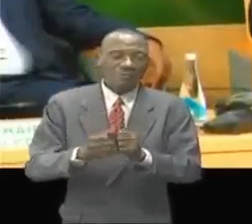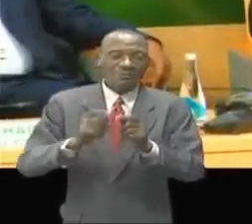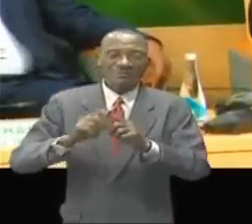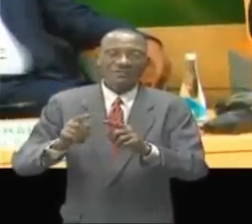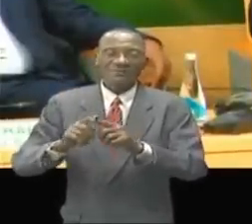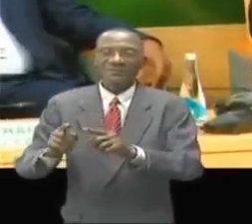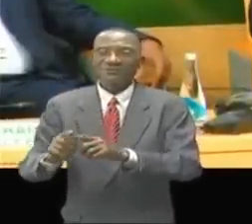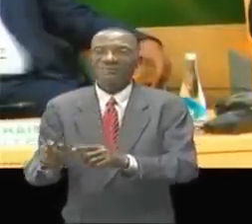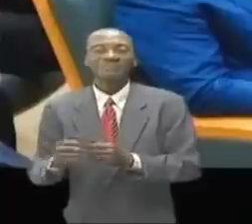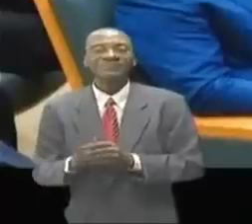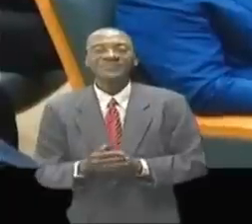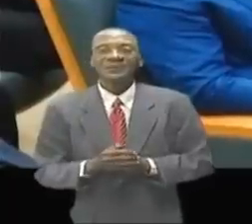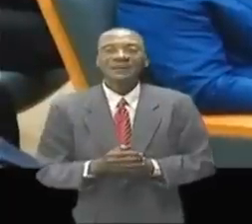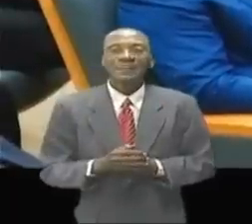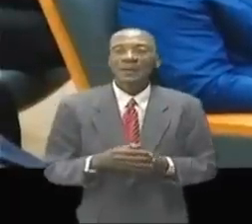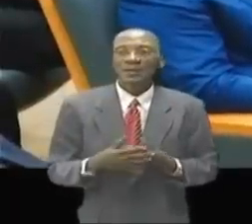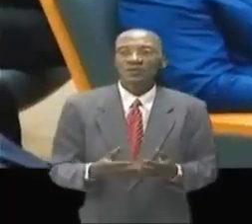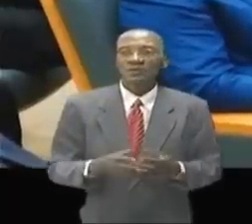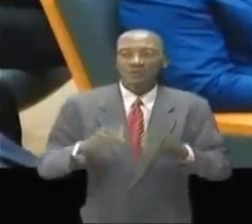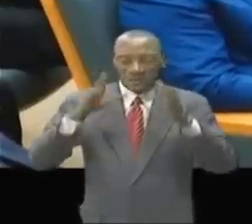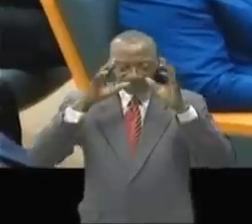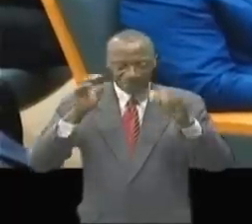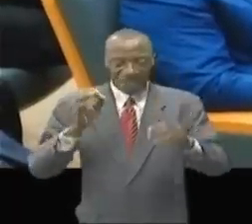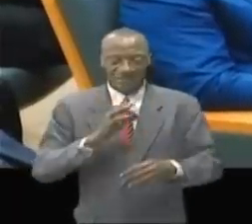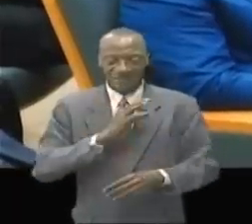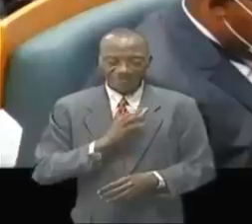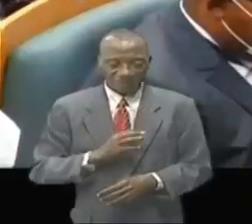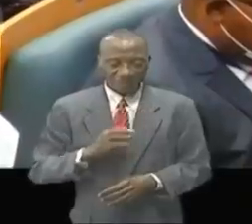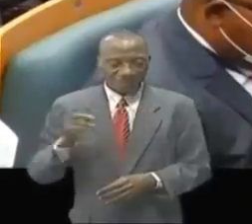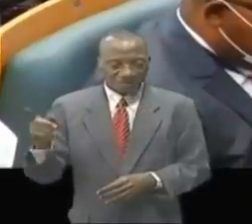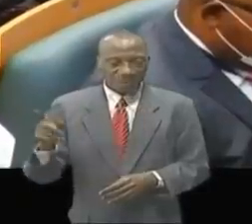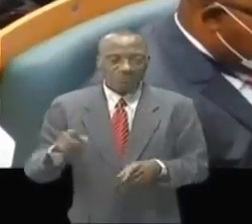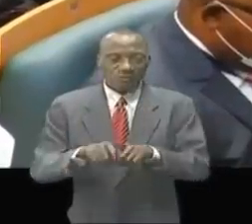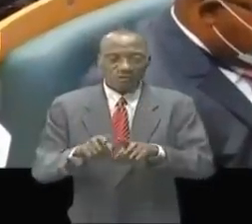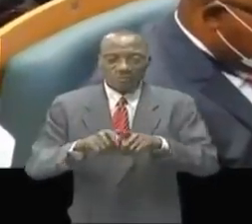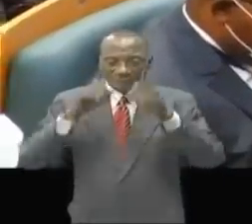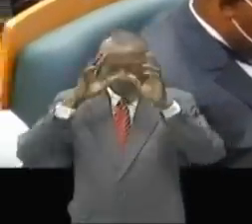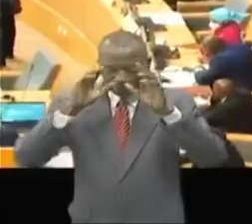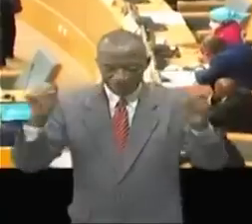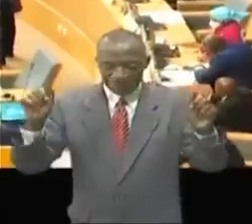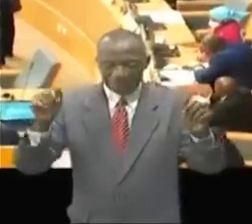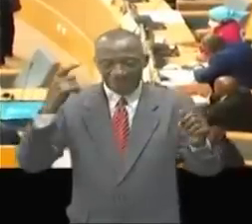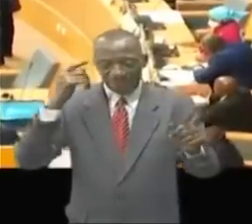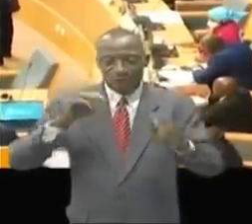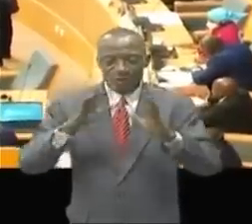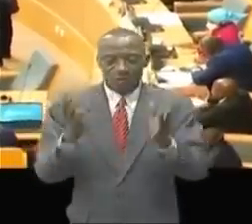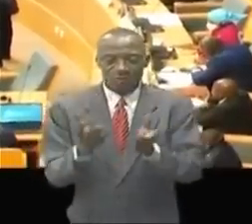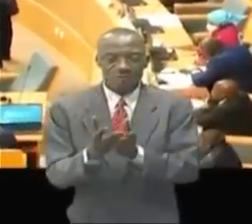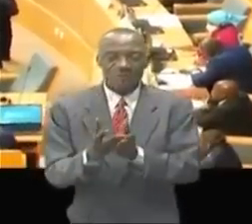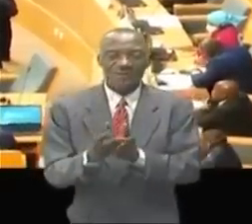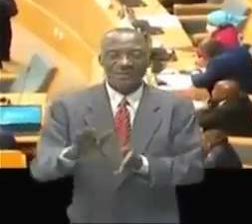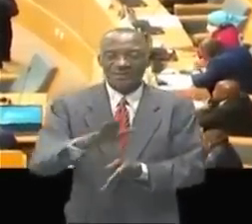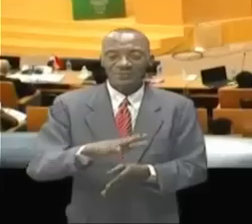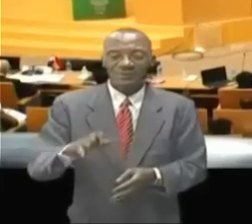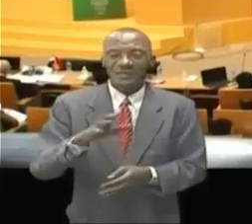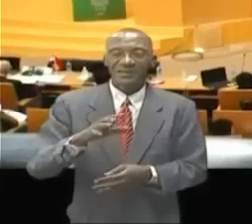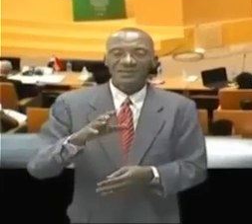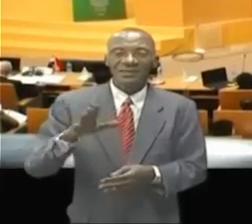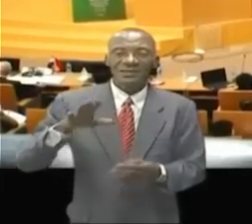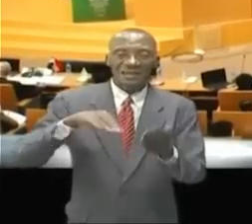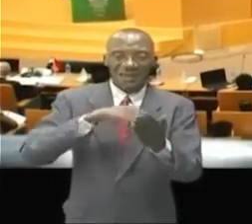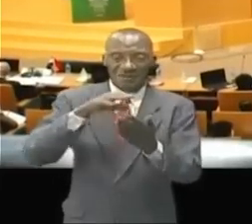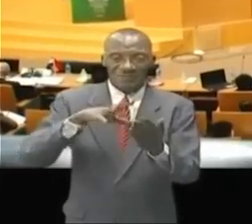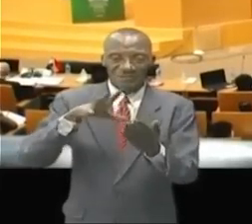d'une séance hors caméra, le président Félix Tshisekedi, en qualité de président en exercice de la Communauté économique des États de l'Afrique centrale, a invité